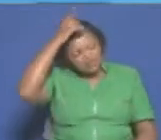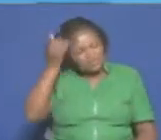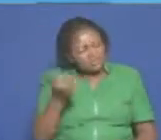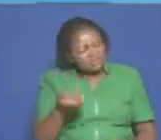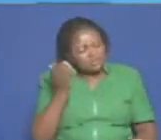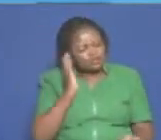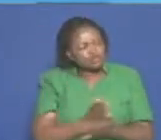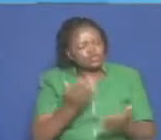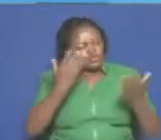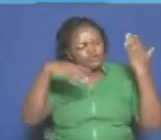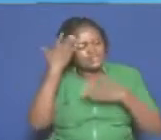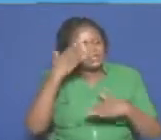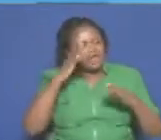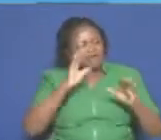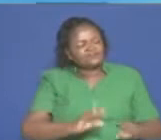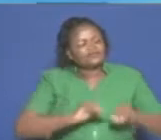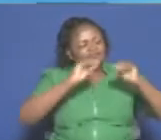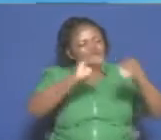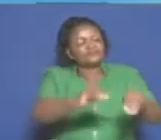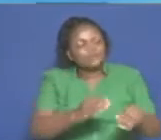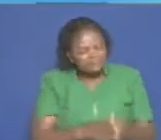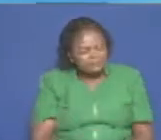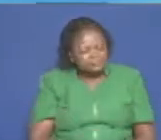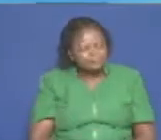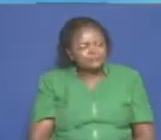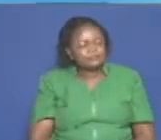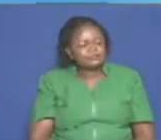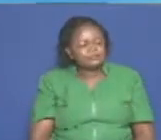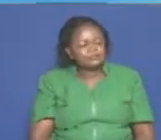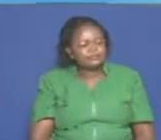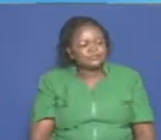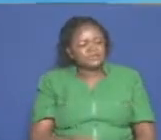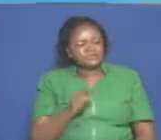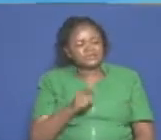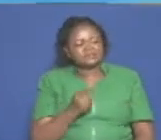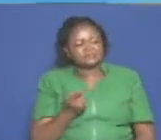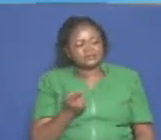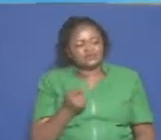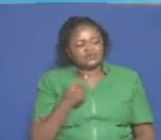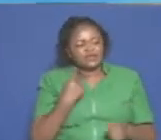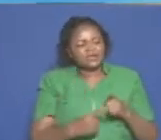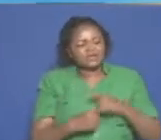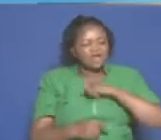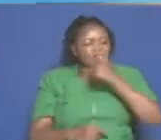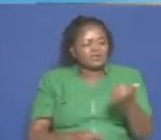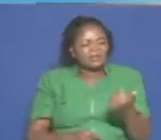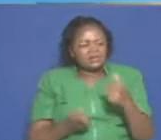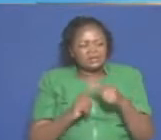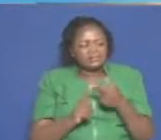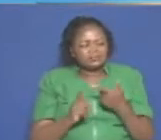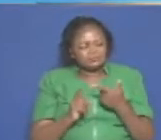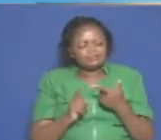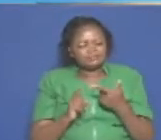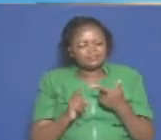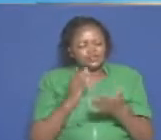vikuu vimeairisha pia utaalamu kama huo kwa miaka mingine, na unapata kwamba kwa njia